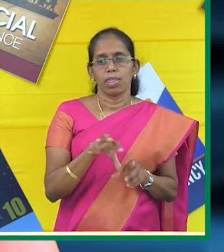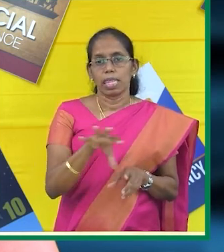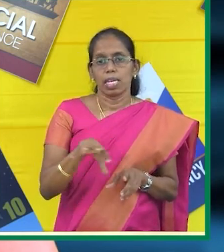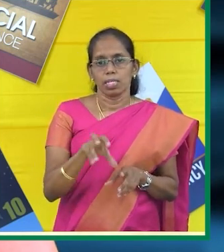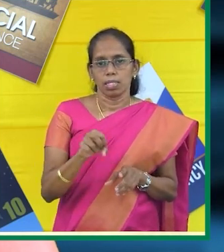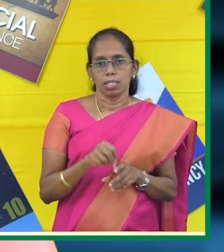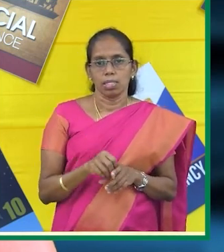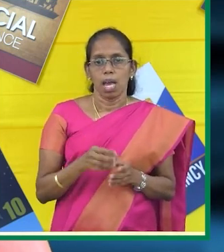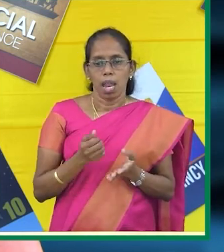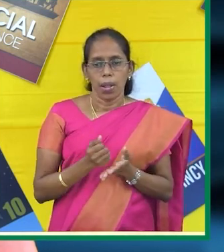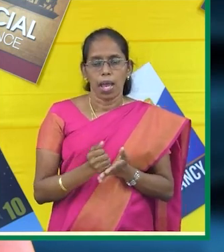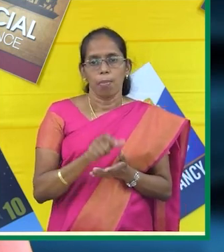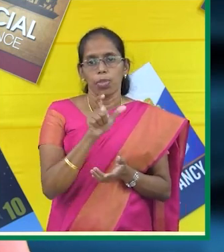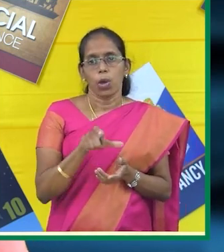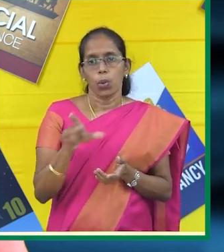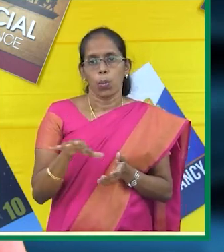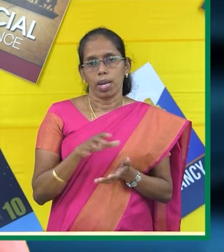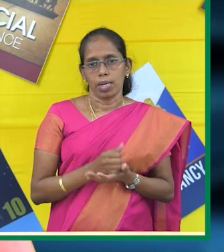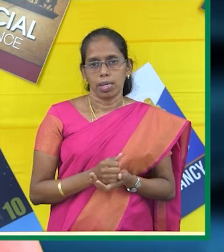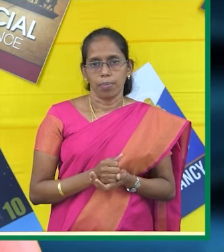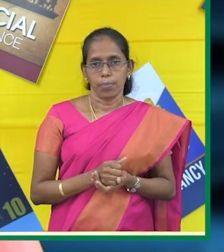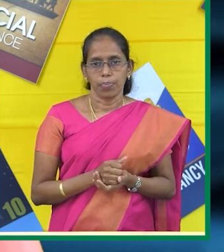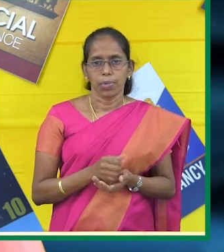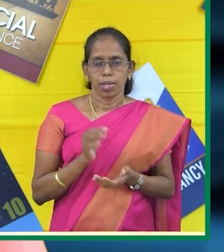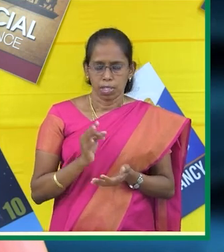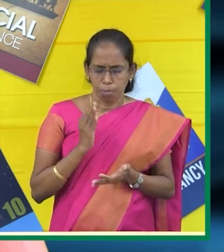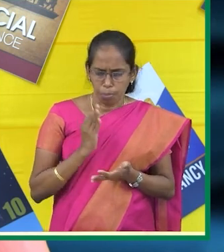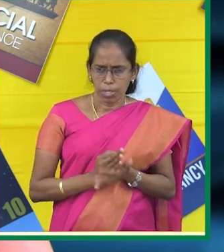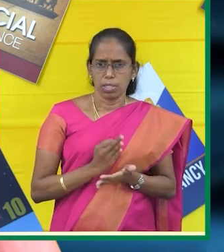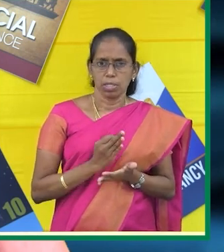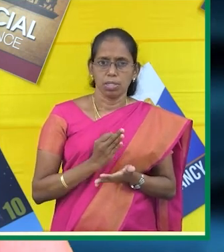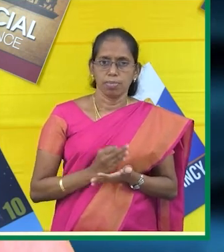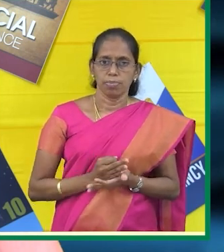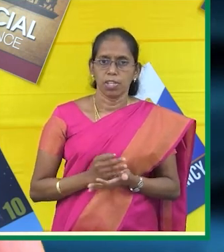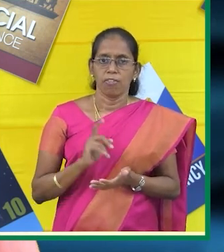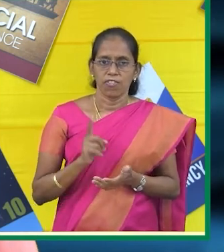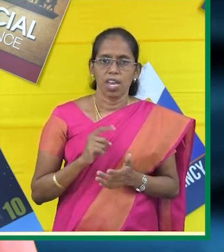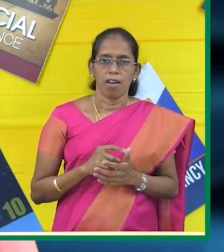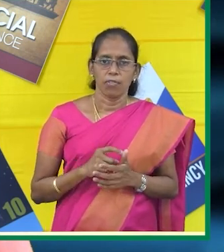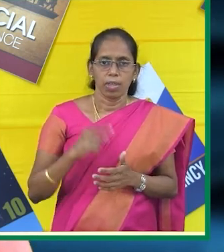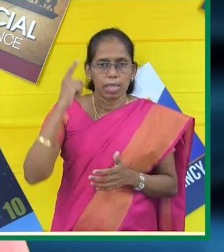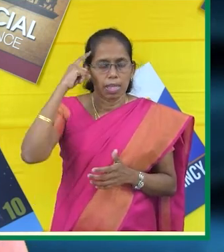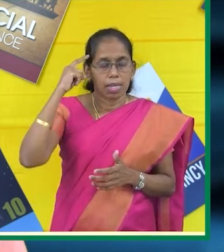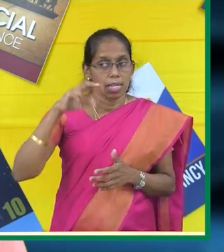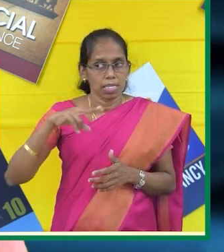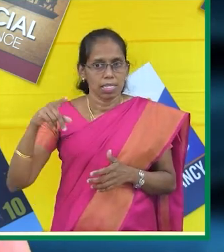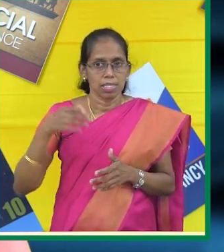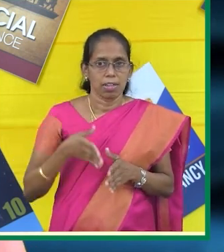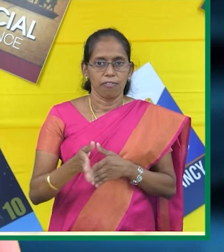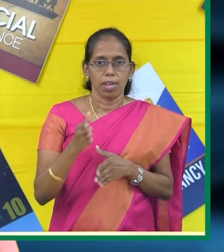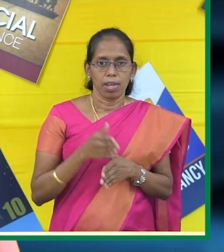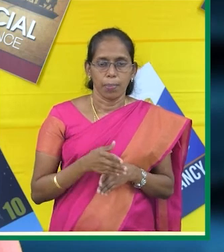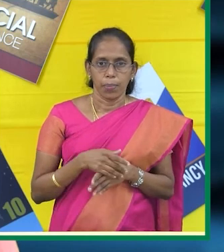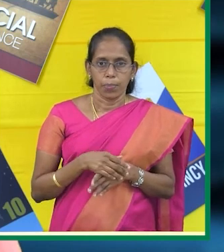த ஹியூமனிட்டி. ஸோ இட் இஸ் மச் எசென்ஷியல். ஸோ வீ ஹாவ் டு திங்க் இன் சச் எ வே தட் வீ ஹாவ்